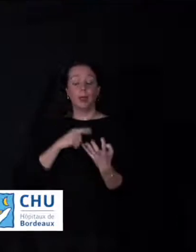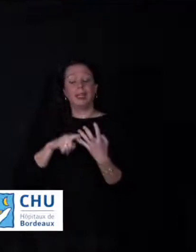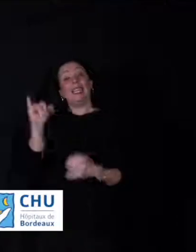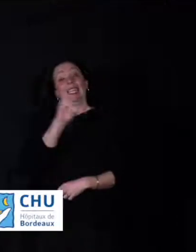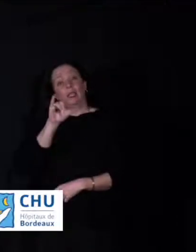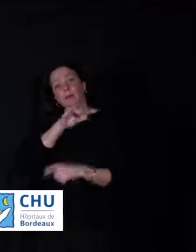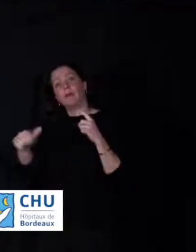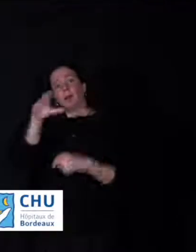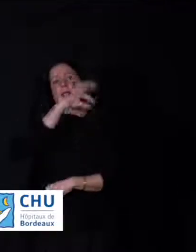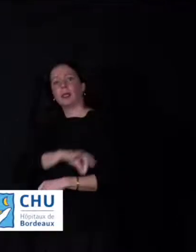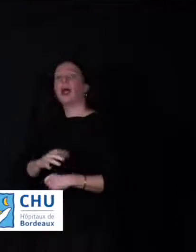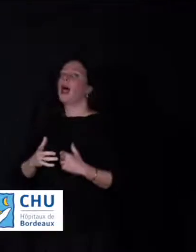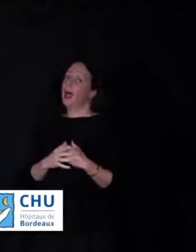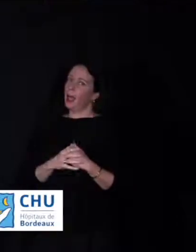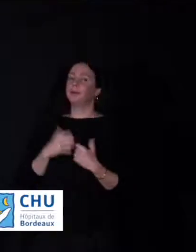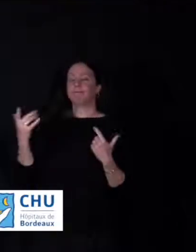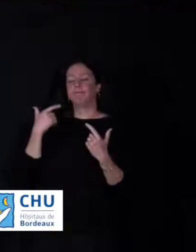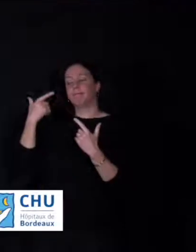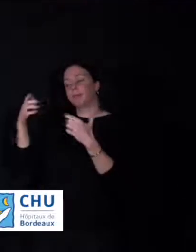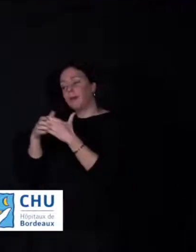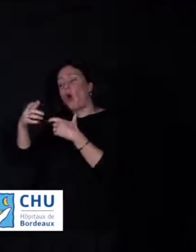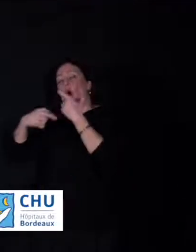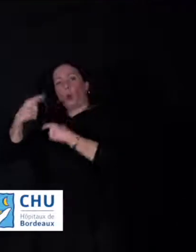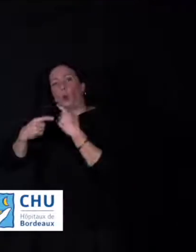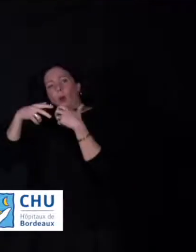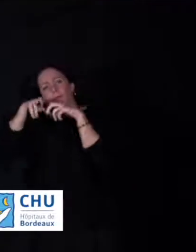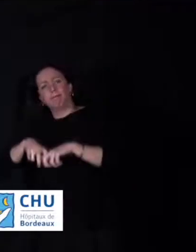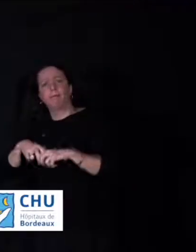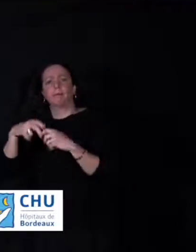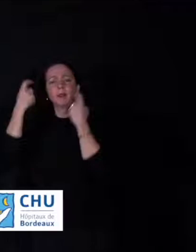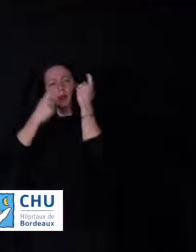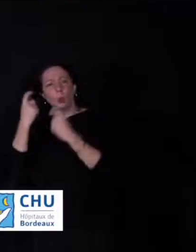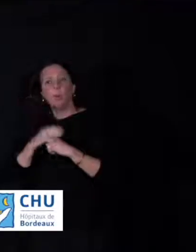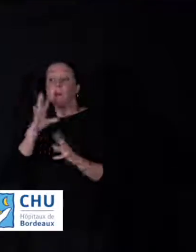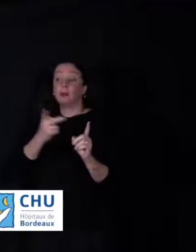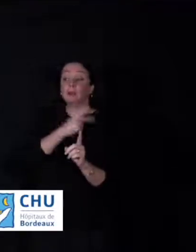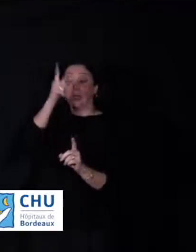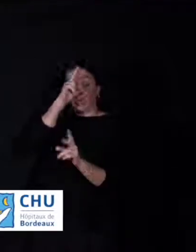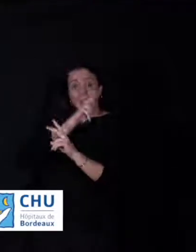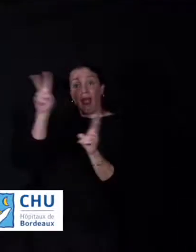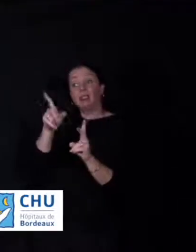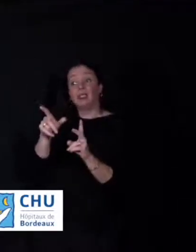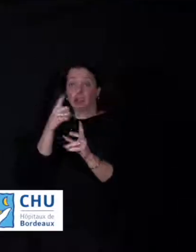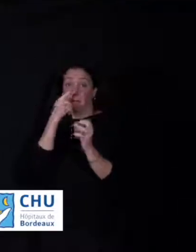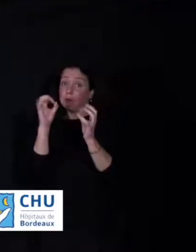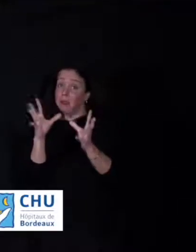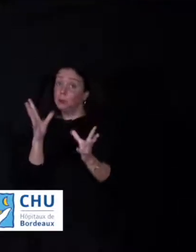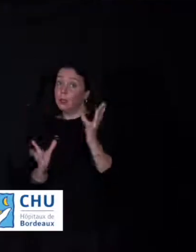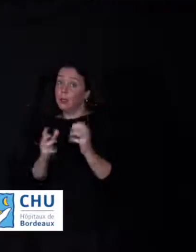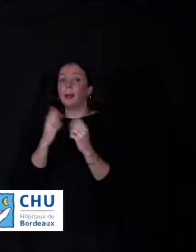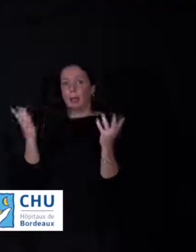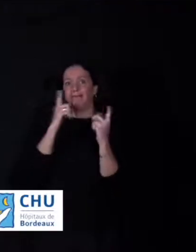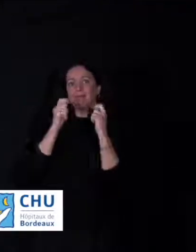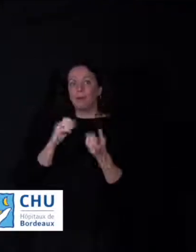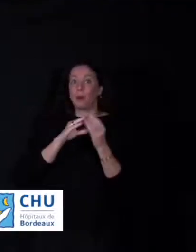la vaccination? Et là, c'est une réflexion de l'équipe de recherche qui dit que peut-être le médecin traitant aurait sa place. Mais là, encore une fois, la chaîne du